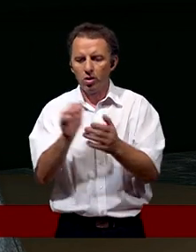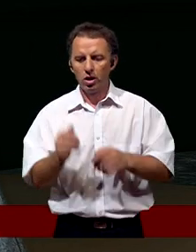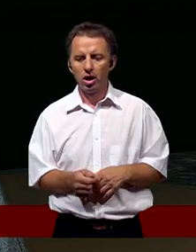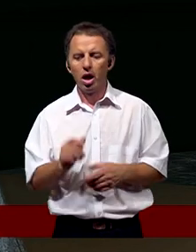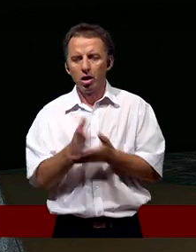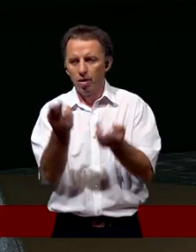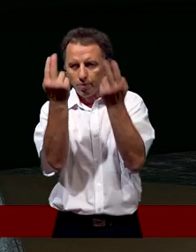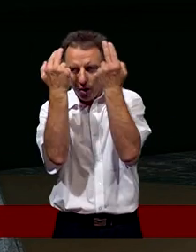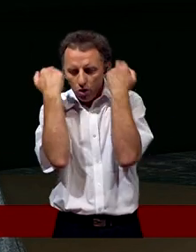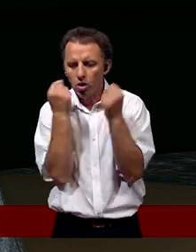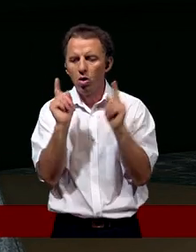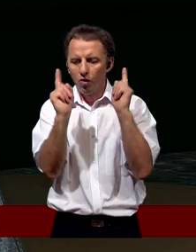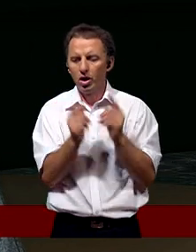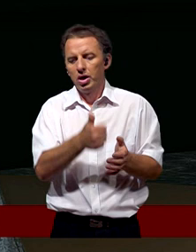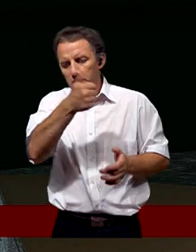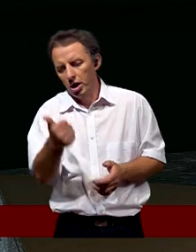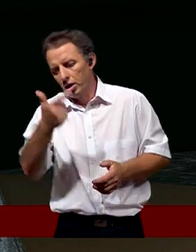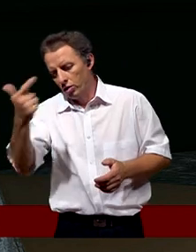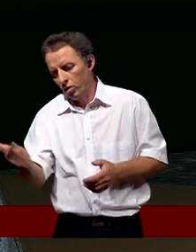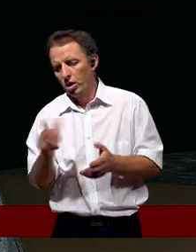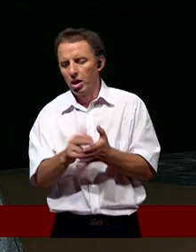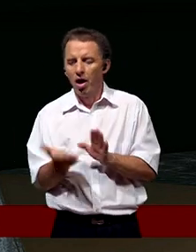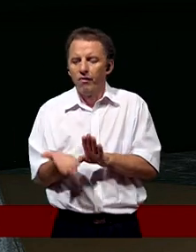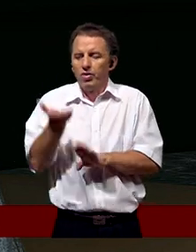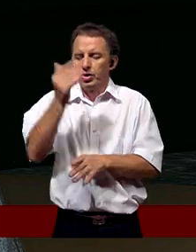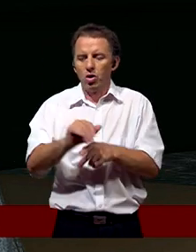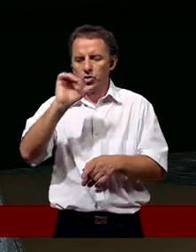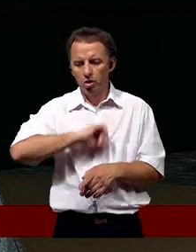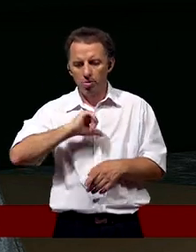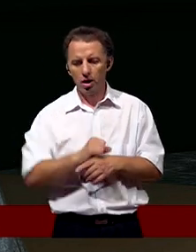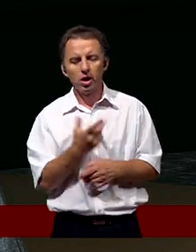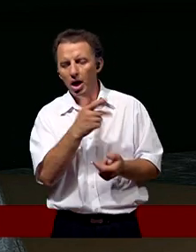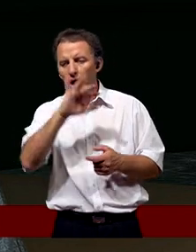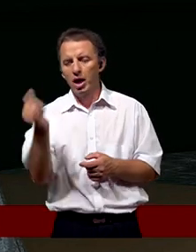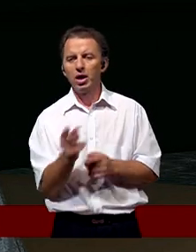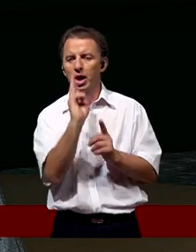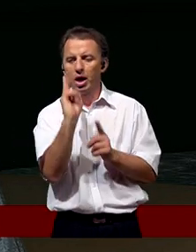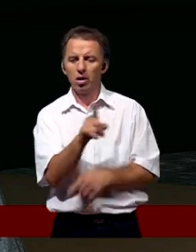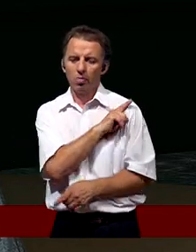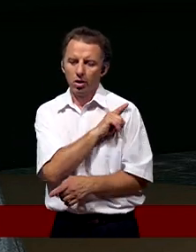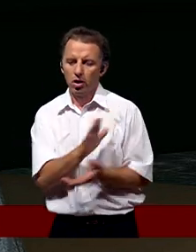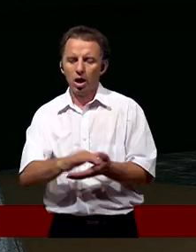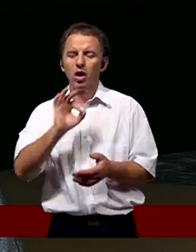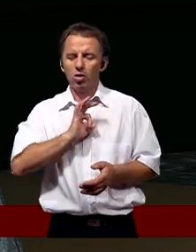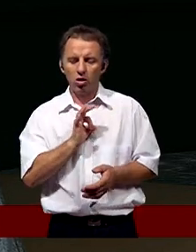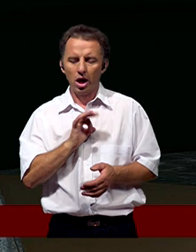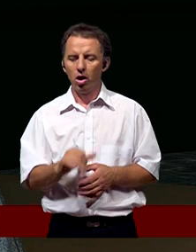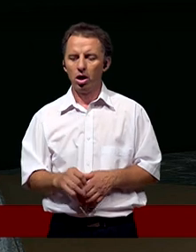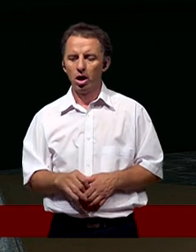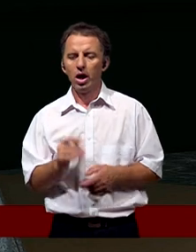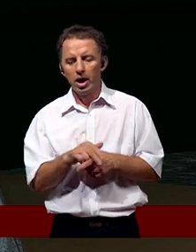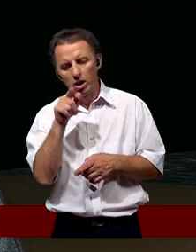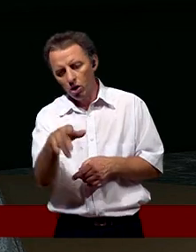chwałę, lecz w pokorze uważajcie jedni drugich za wyższych od siebie. Niechaj każdy baczy nie tylko na to, co